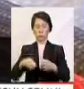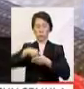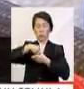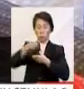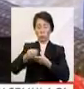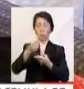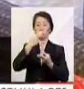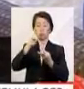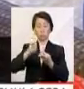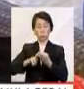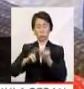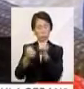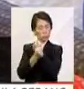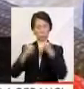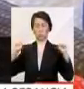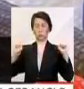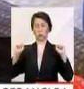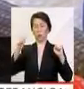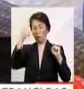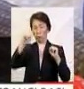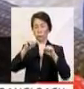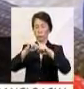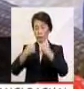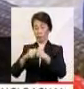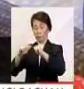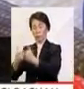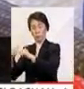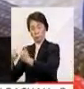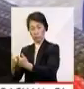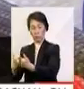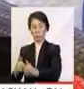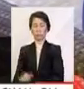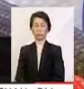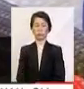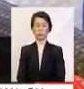mengeluarkan notis kesiapsiagaan kepada agensi-agensi berkaitan.